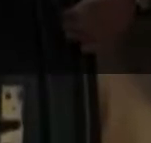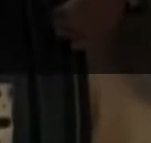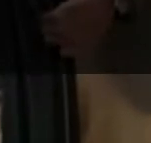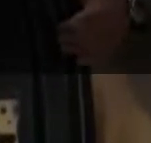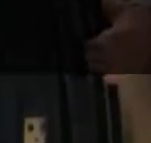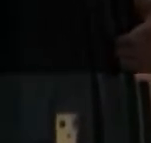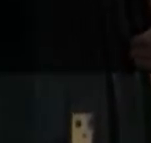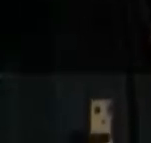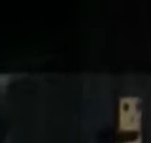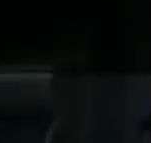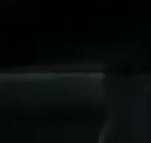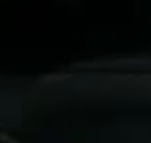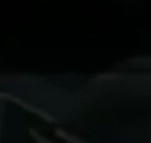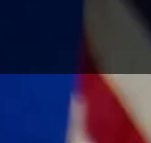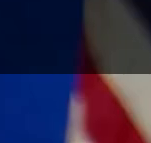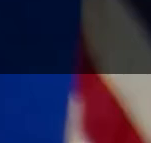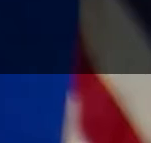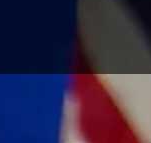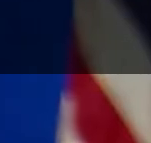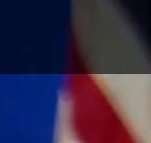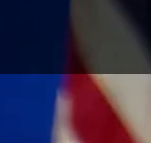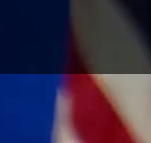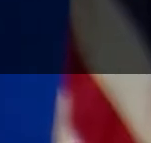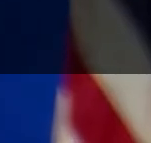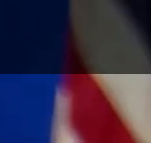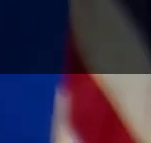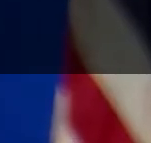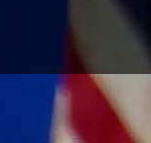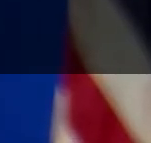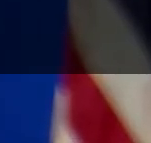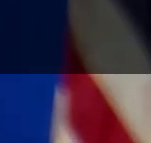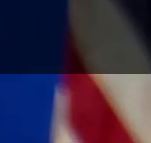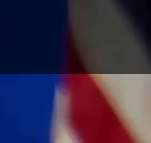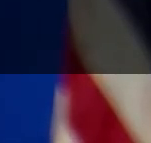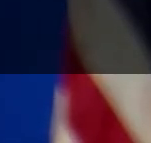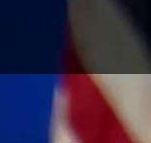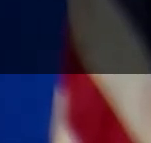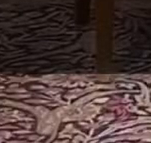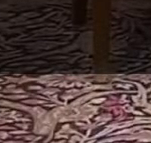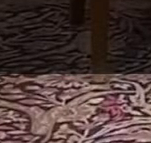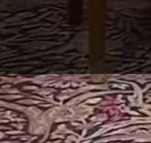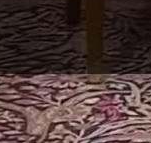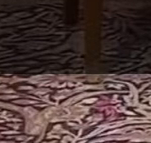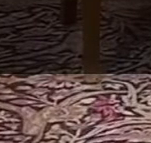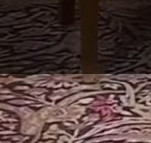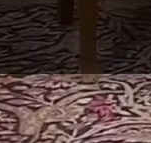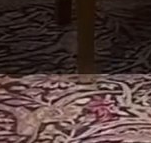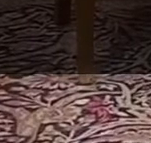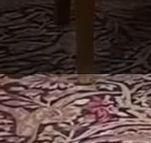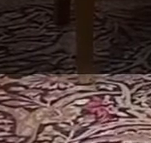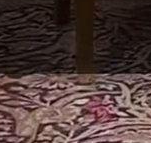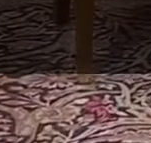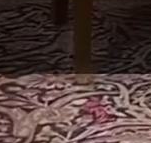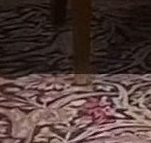עימות רוסיה-אוקראינה, נשיא ארצות הברית ביידן איים בסנקציות אישיות על נשיא רוסיה פוטין אם יפלוש לאוקראינה, ואמר כי יהיו לה